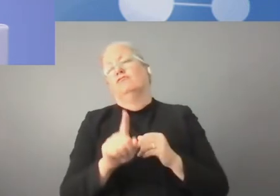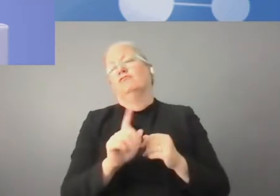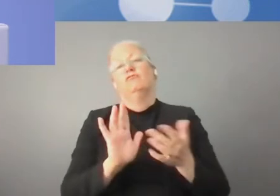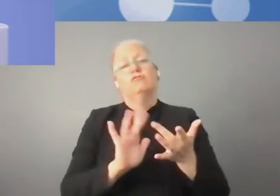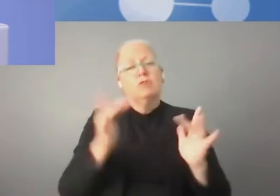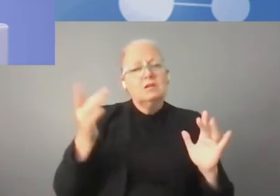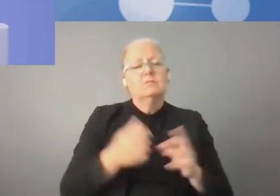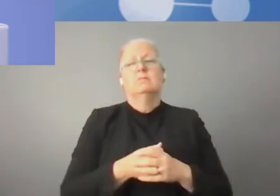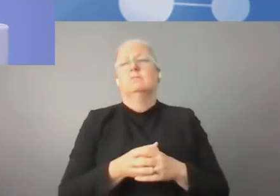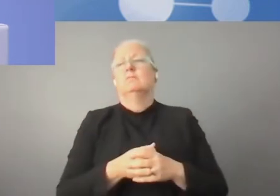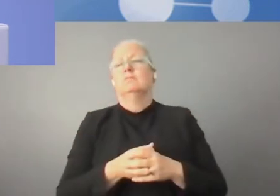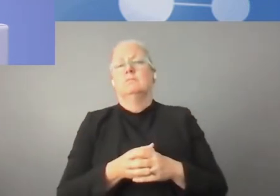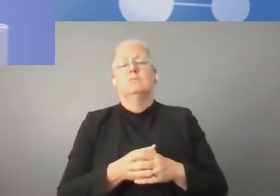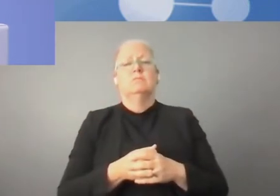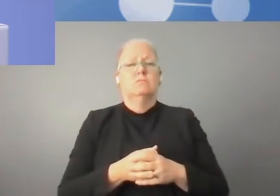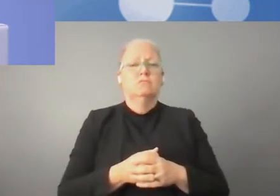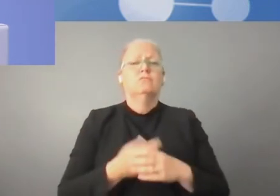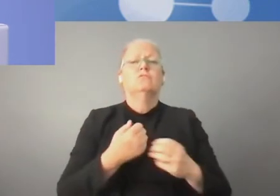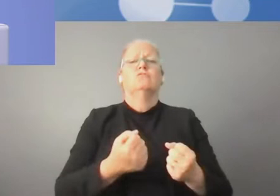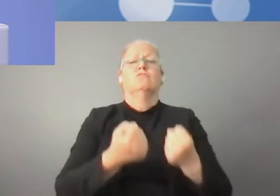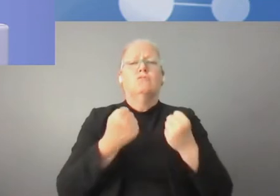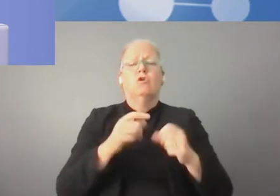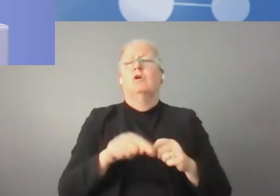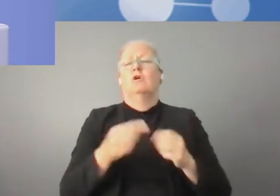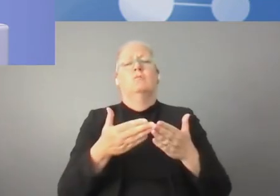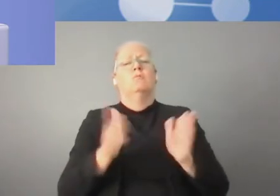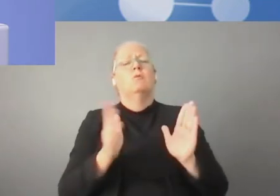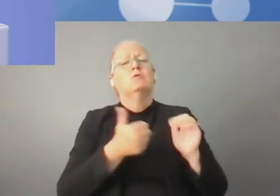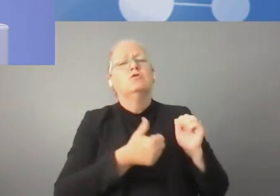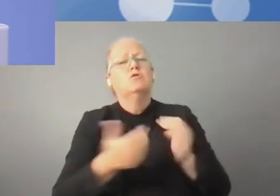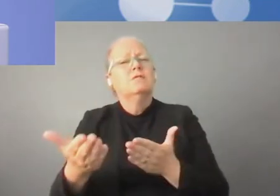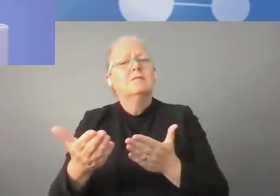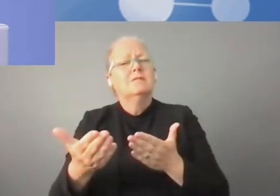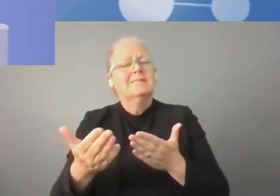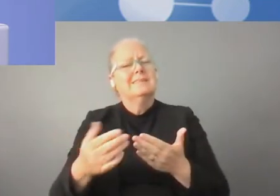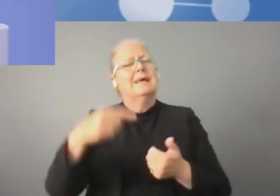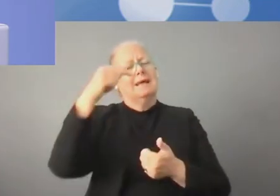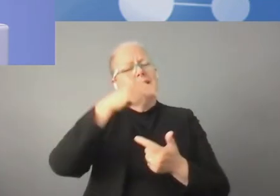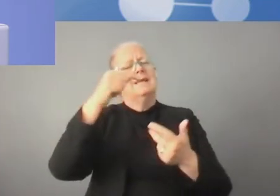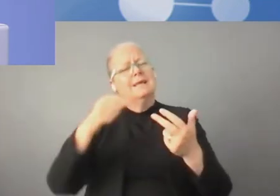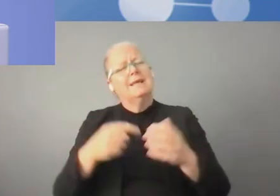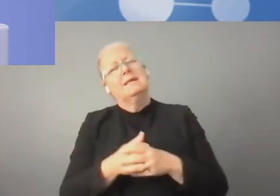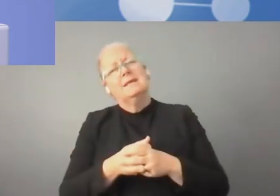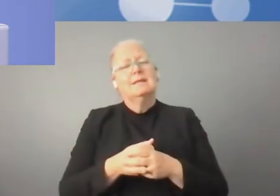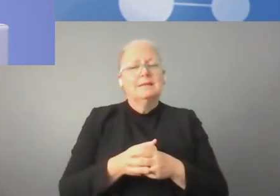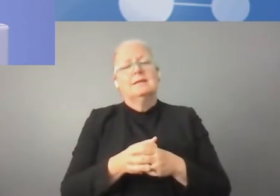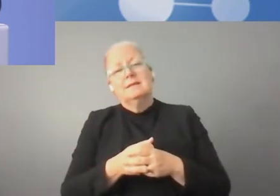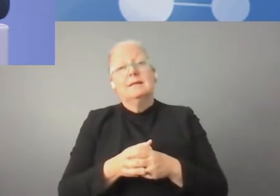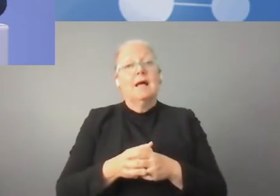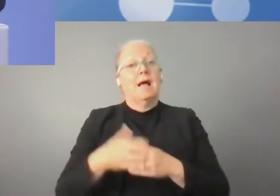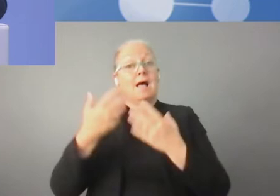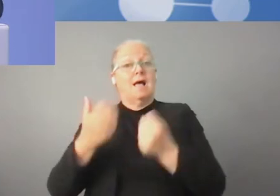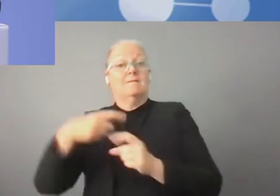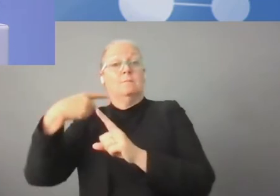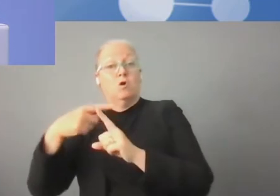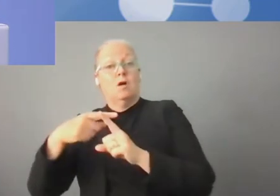说广泛的互联网的运用，政府服务的大规模的数